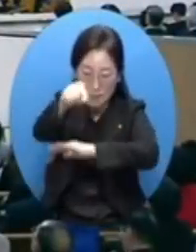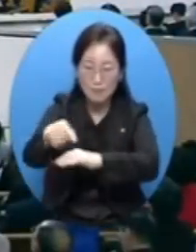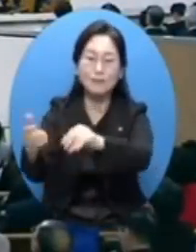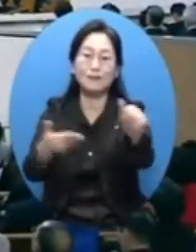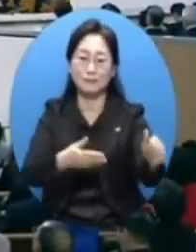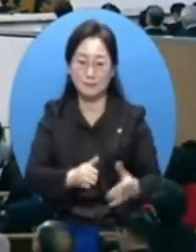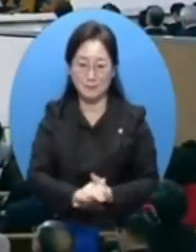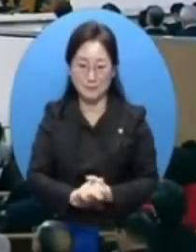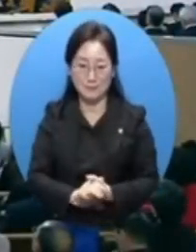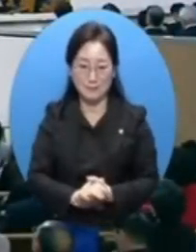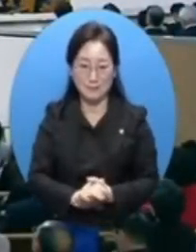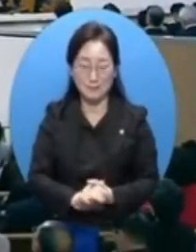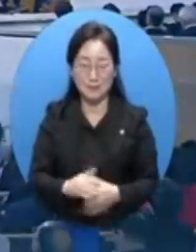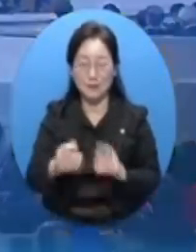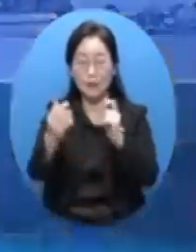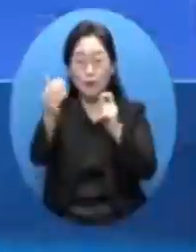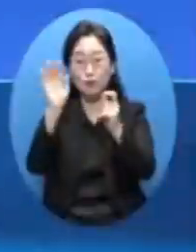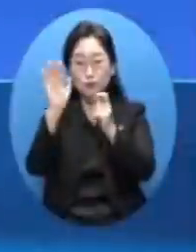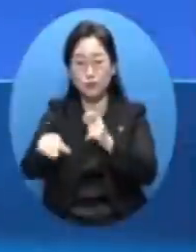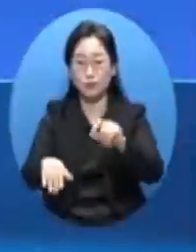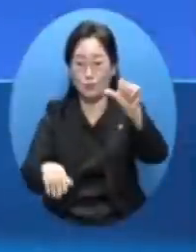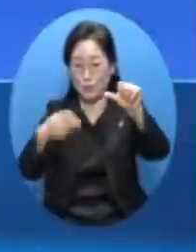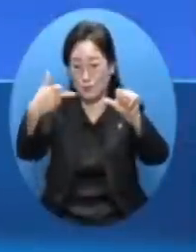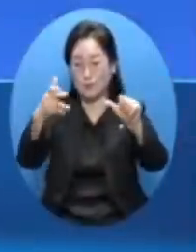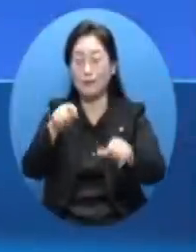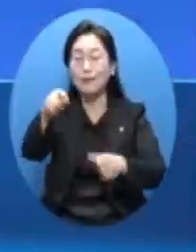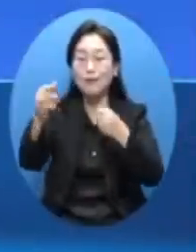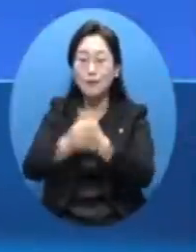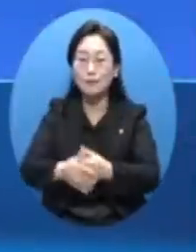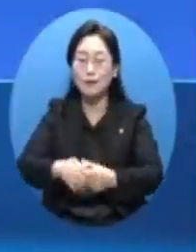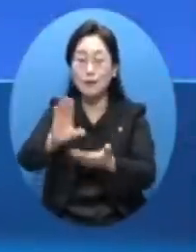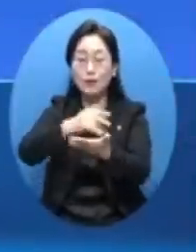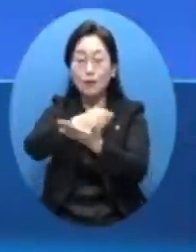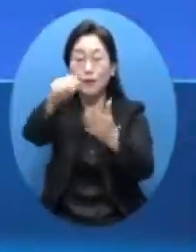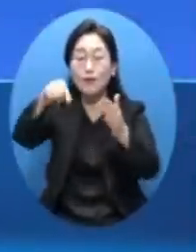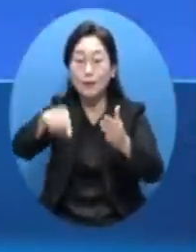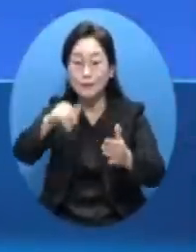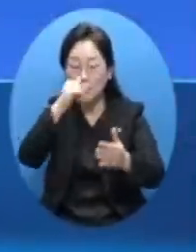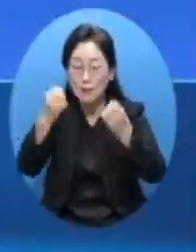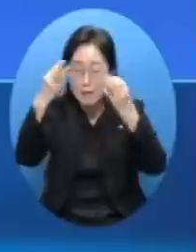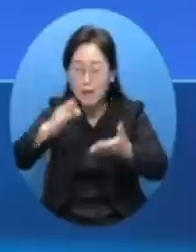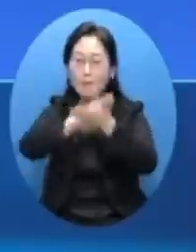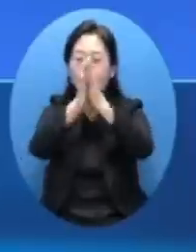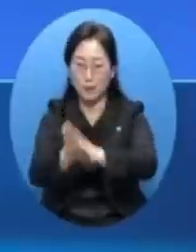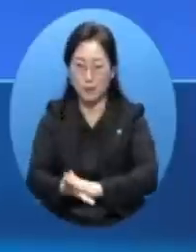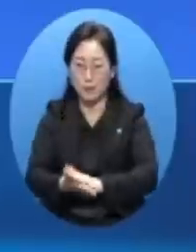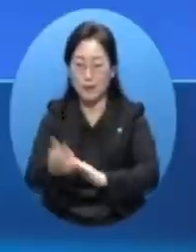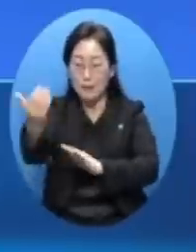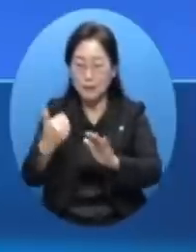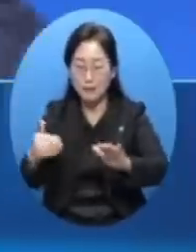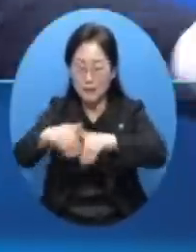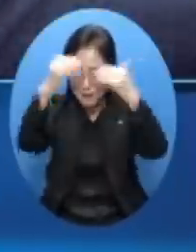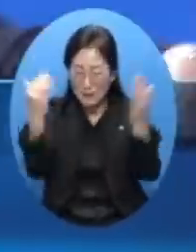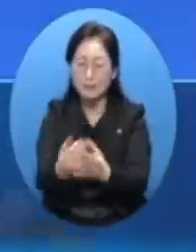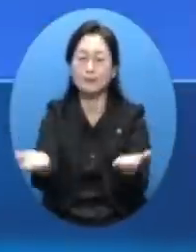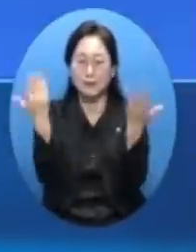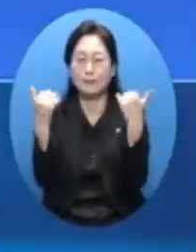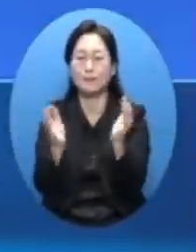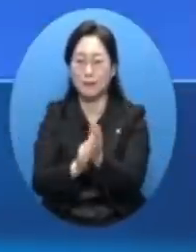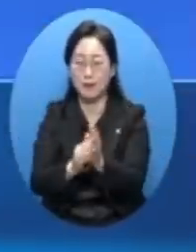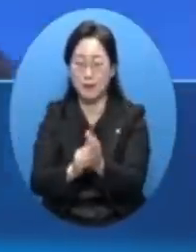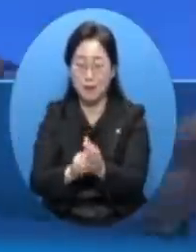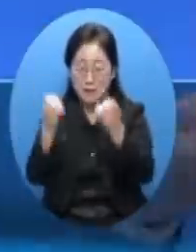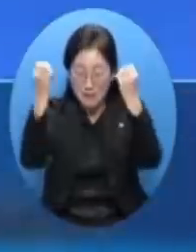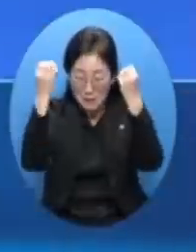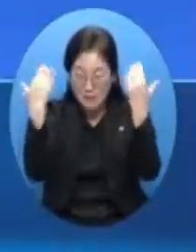그래서 고린도후서 5장 10절을 말씀합니다. 그런즉 그리스도 안에 있으면 새로운 피조물이라 이전 것은 지나갔으니 이전